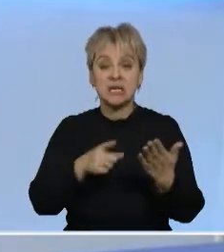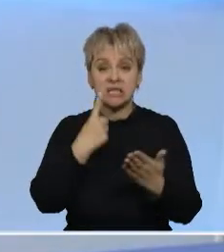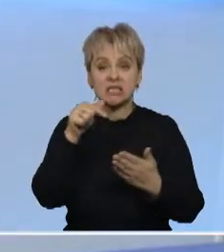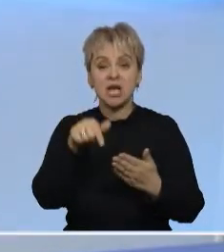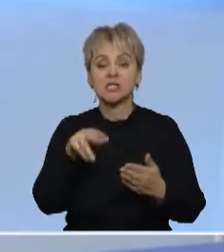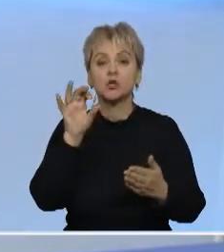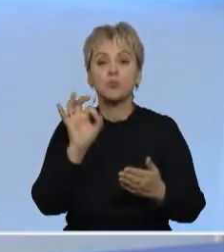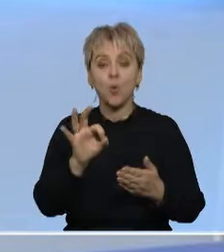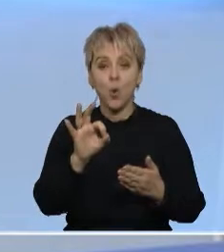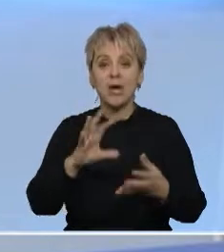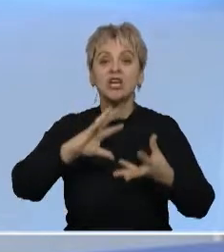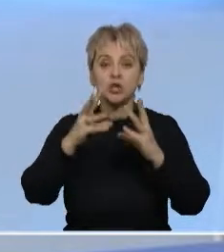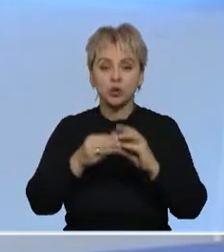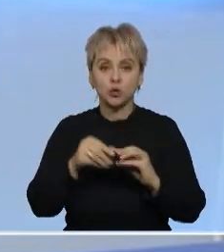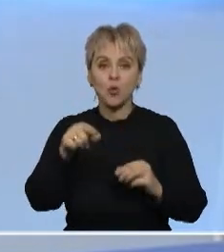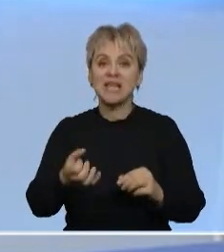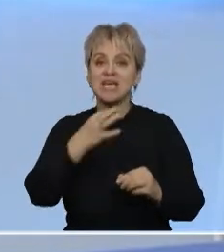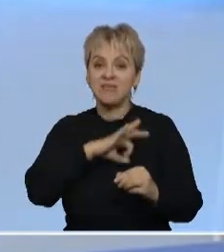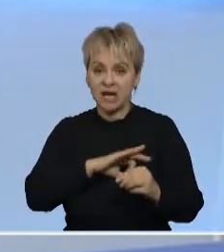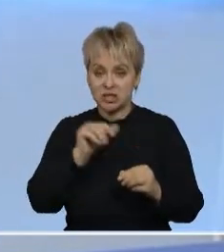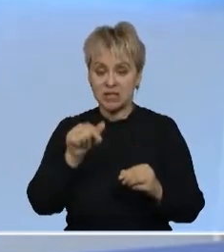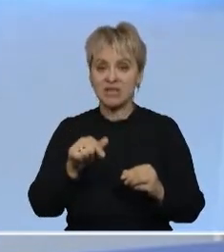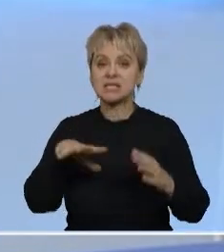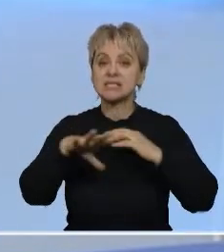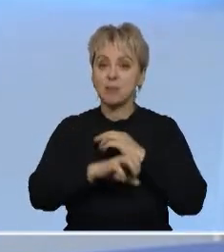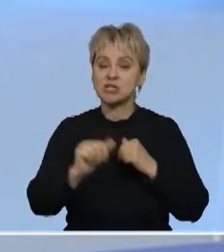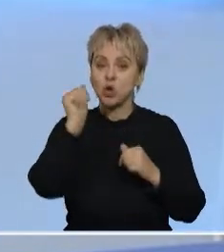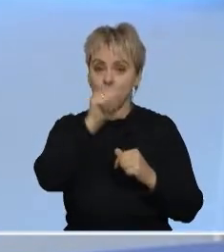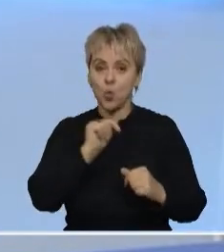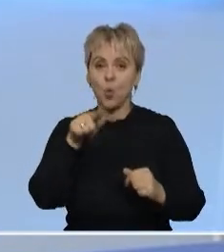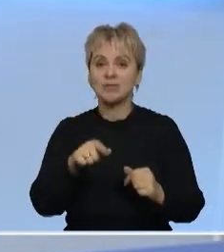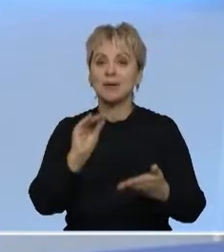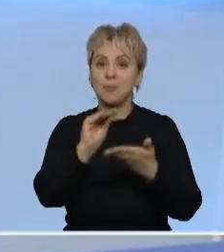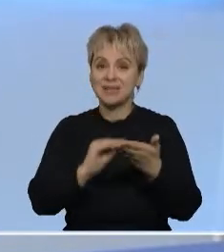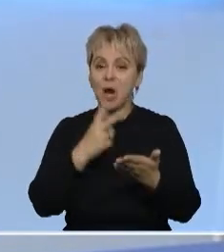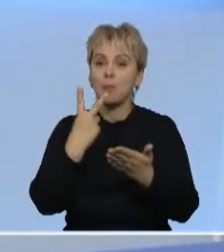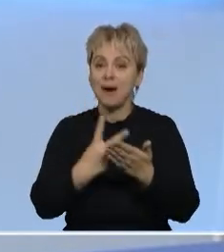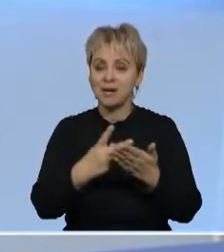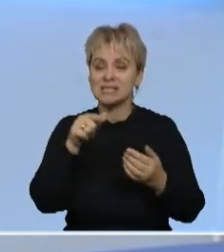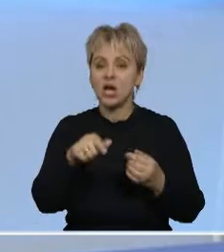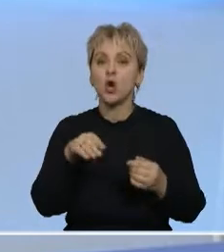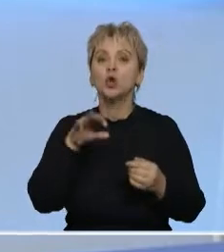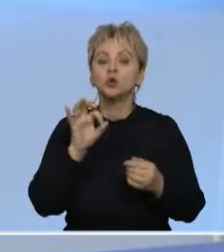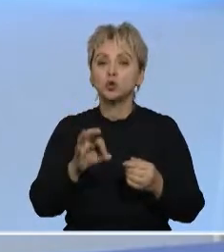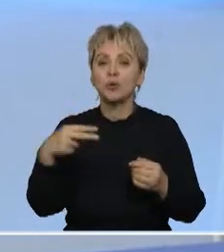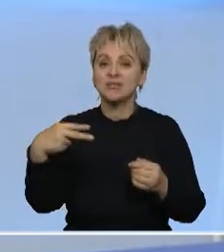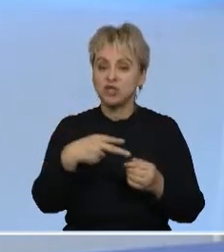по итогу по эффективности за последние годы по данному показателю, то